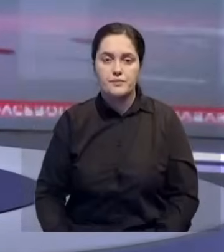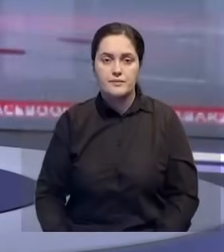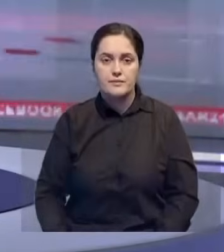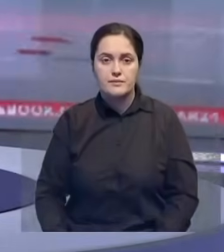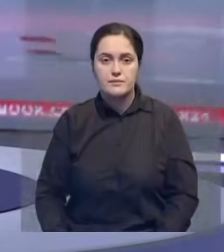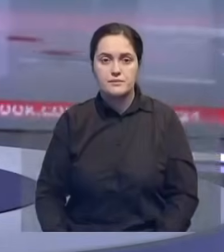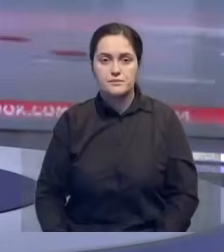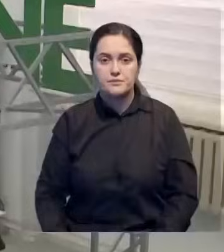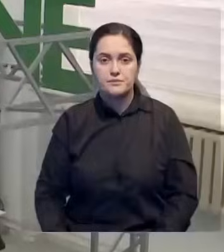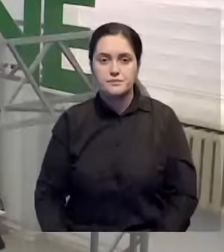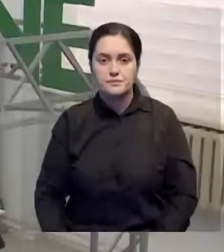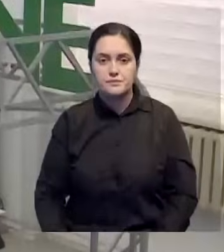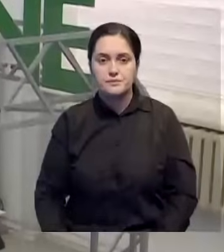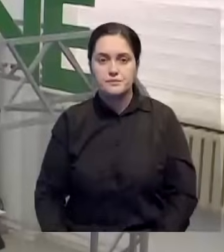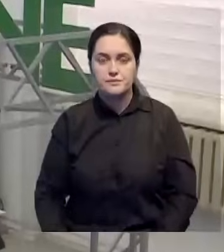Ветлугин.